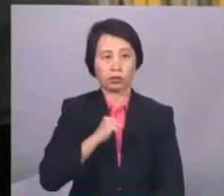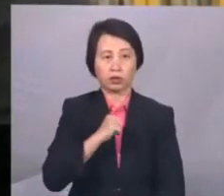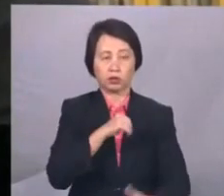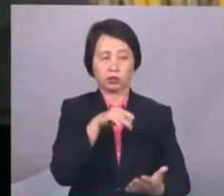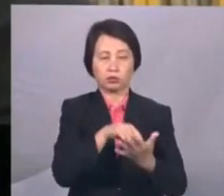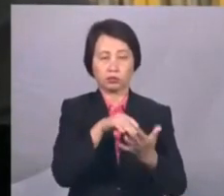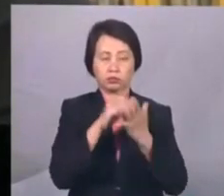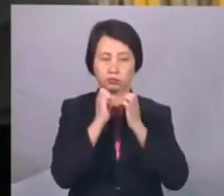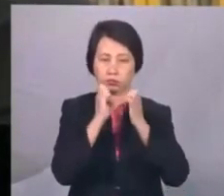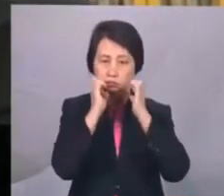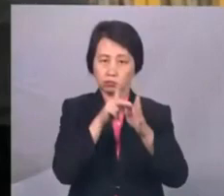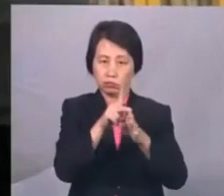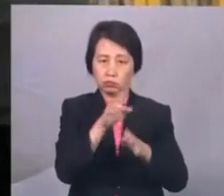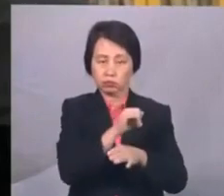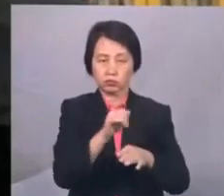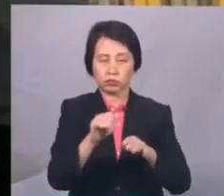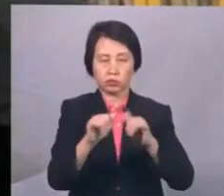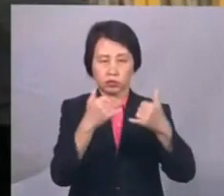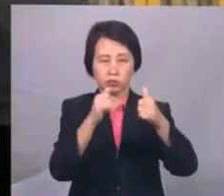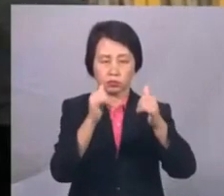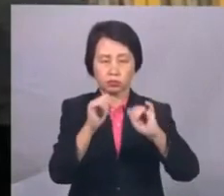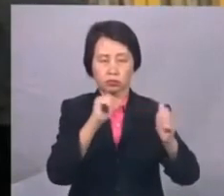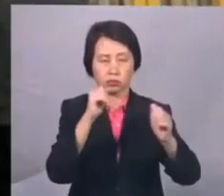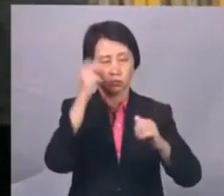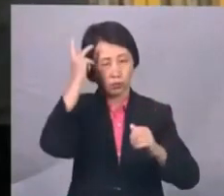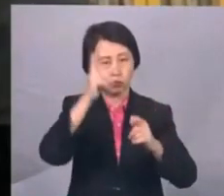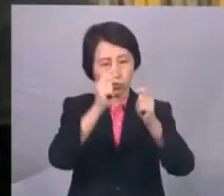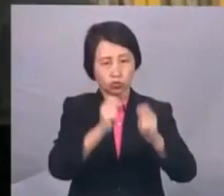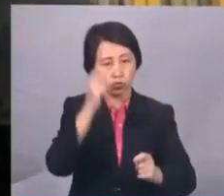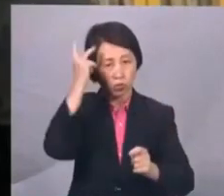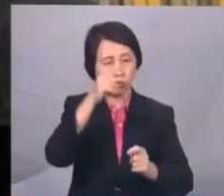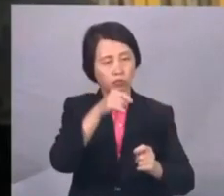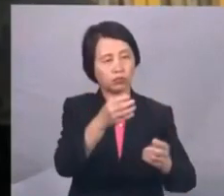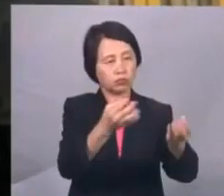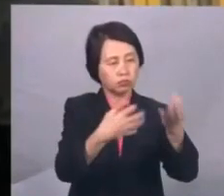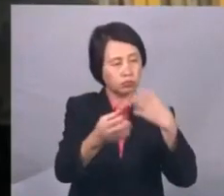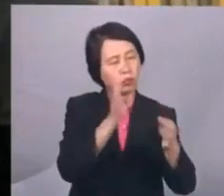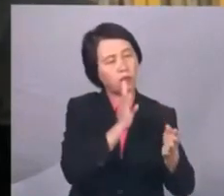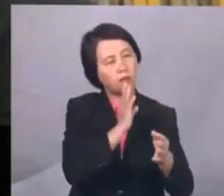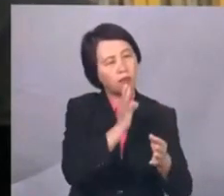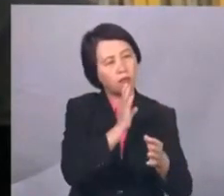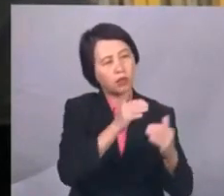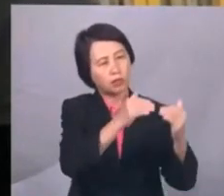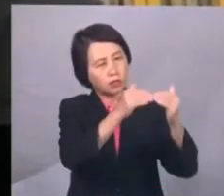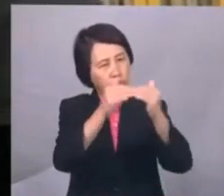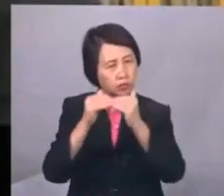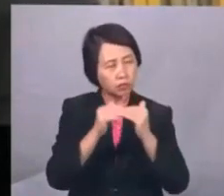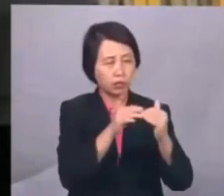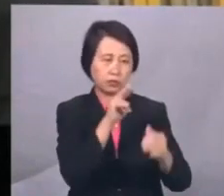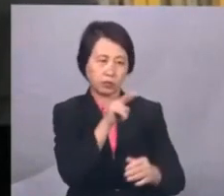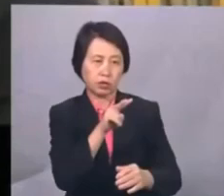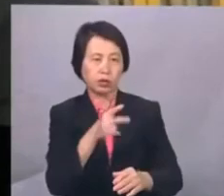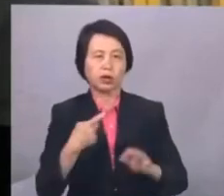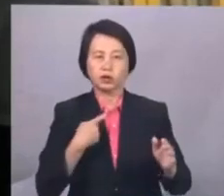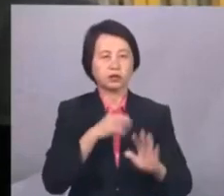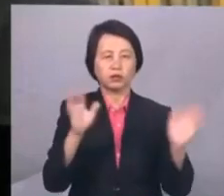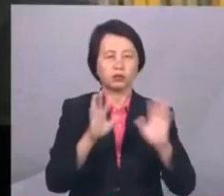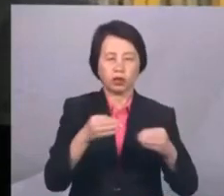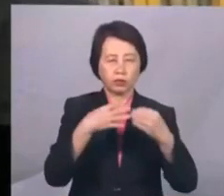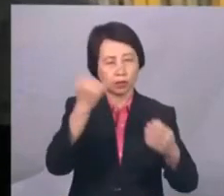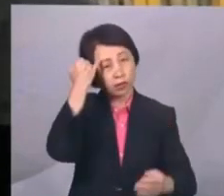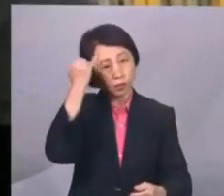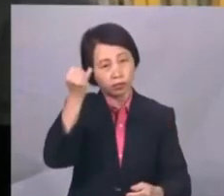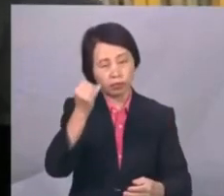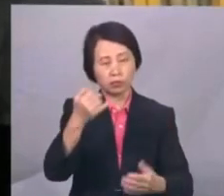akademik dan juga aktifis termasuk tokoh politik yang memberikan pandangan yang saksama kita bukan memberi pandangan